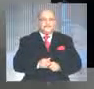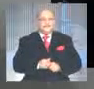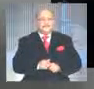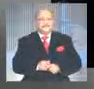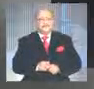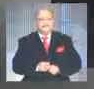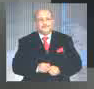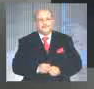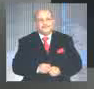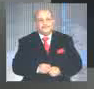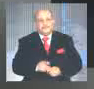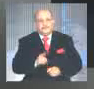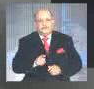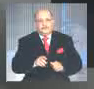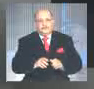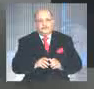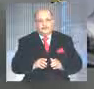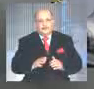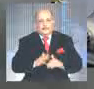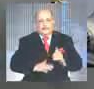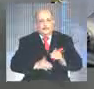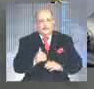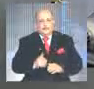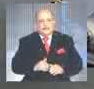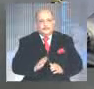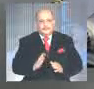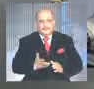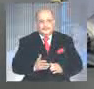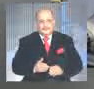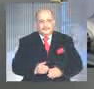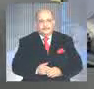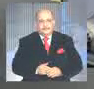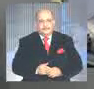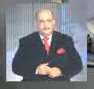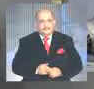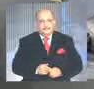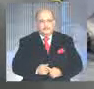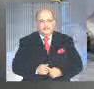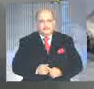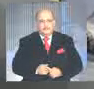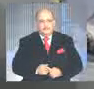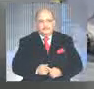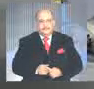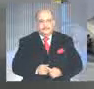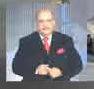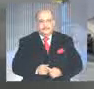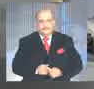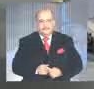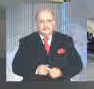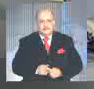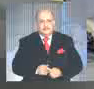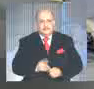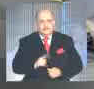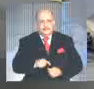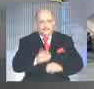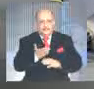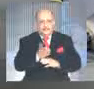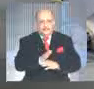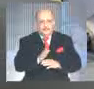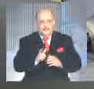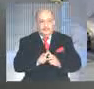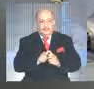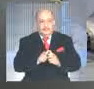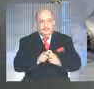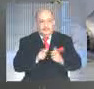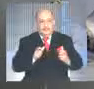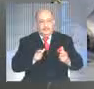عن تواريخ نهاية صلاحيتها. فما تقنيات مثلا كما داتا ماتريكس، هذا هو جاي في جنراسيون بعد